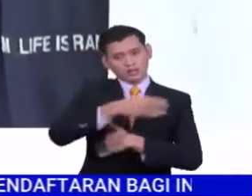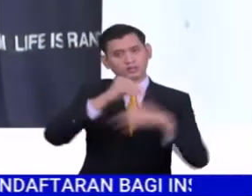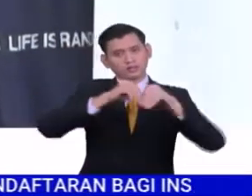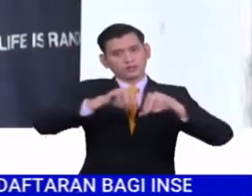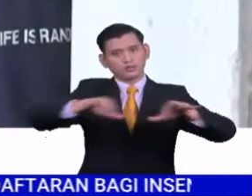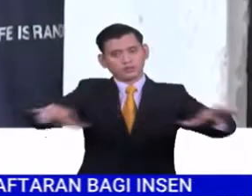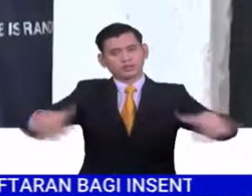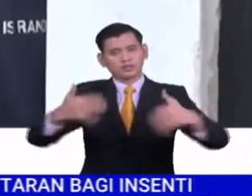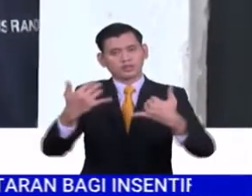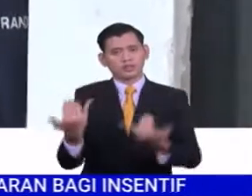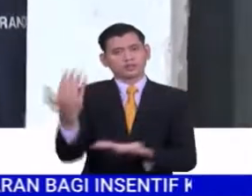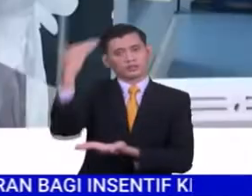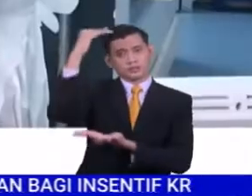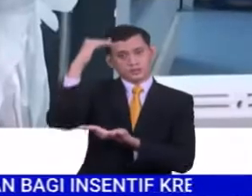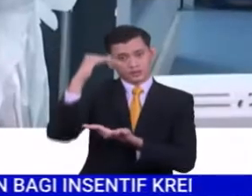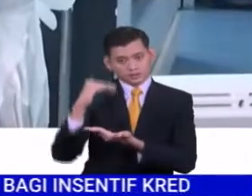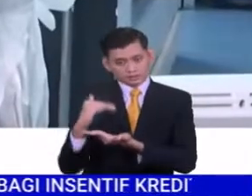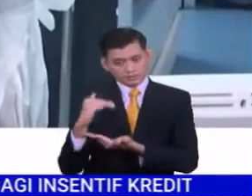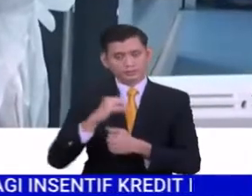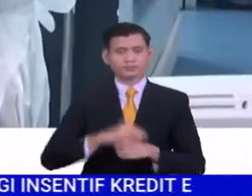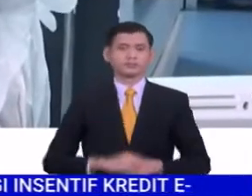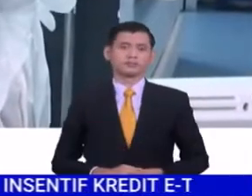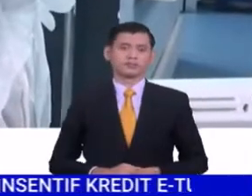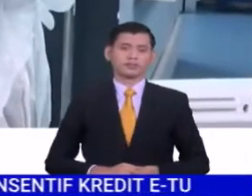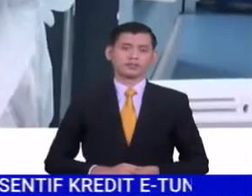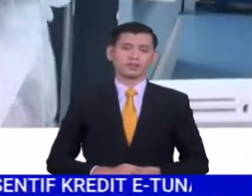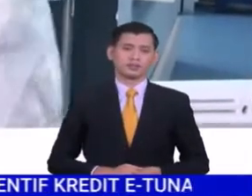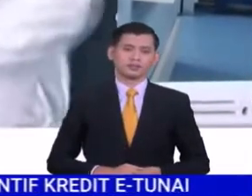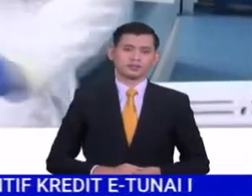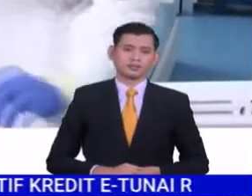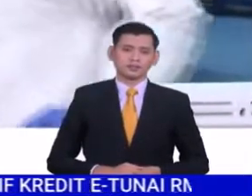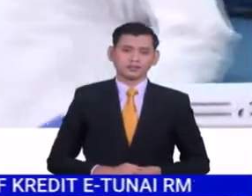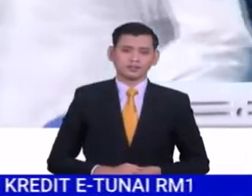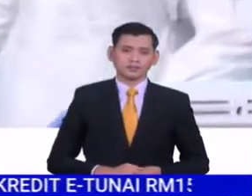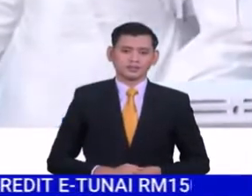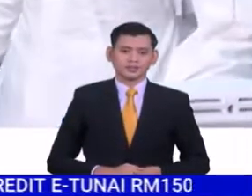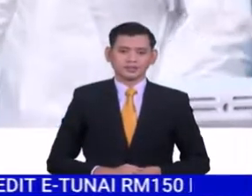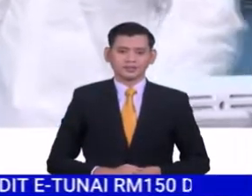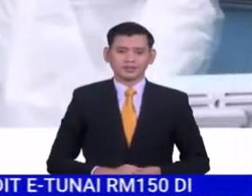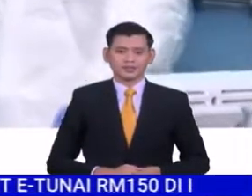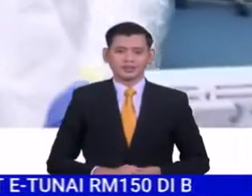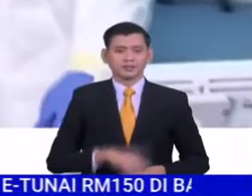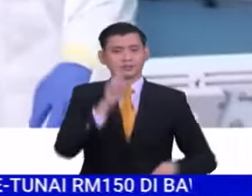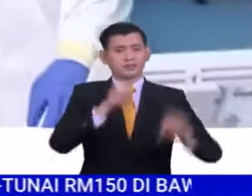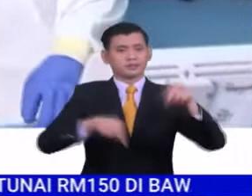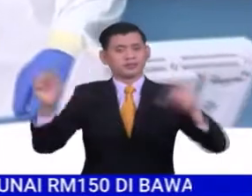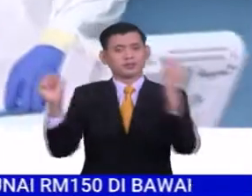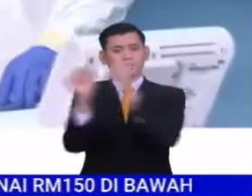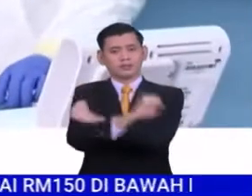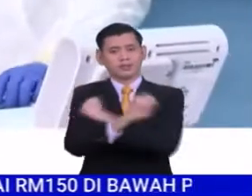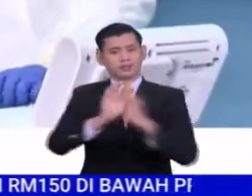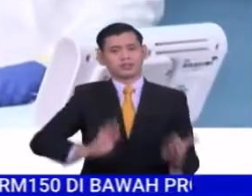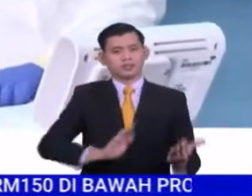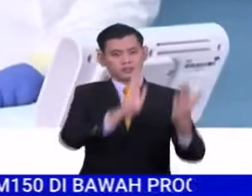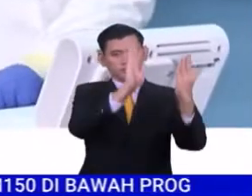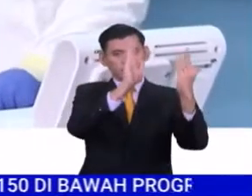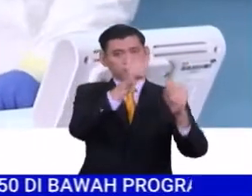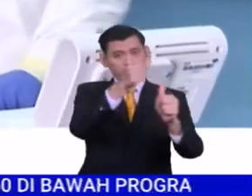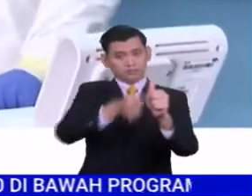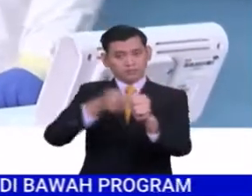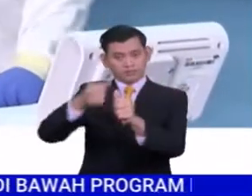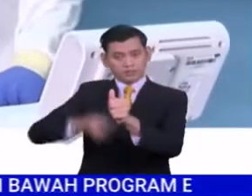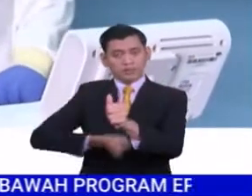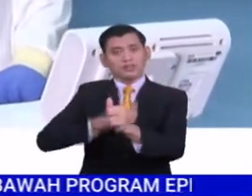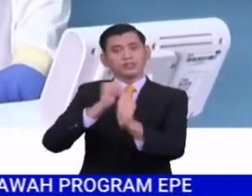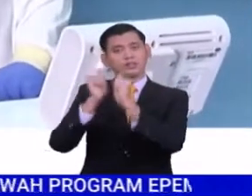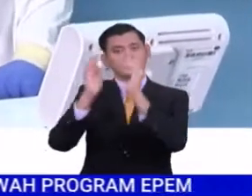penularan semakin berkurang. Pelbagai cabaran dilalui setiap atlet dikala